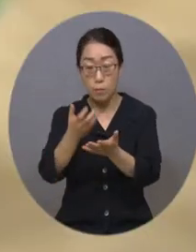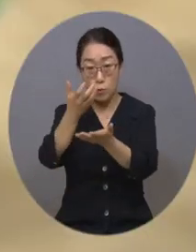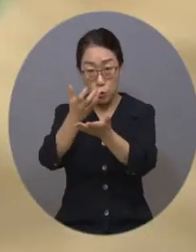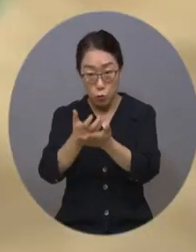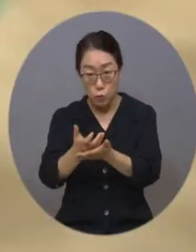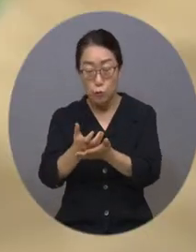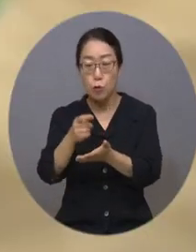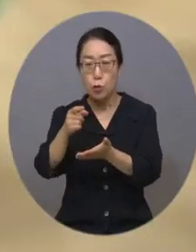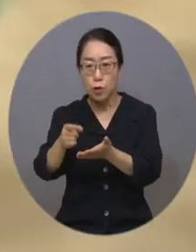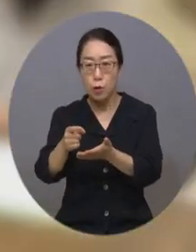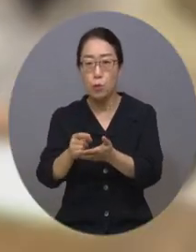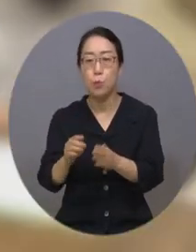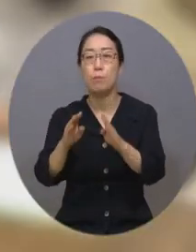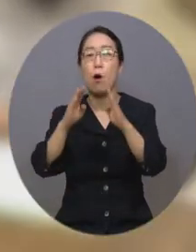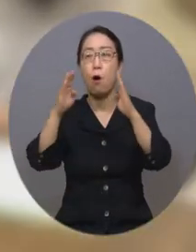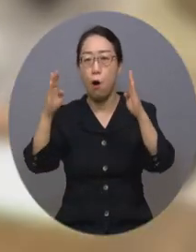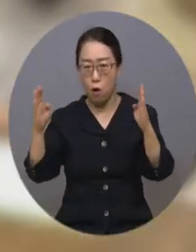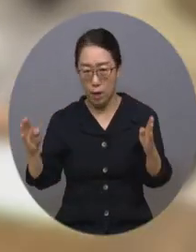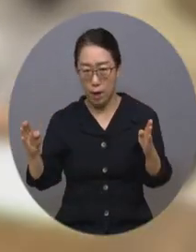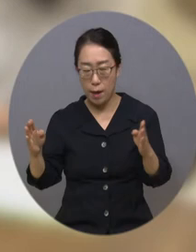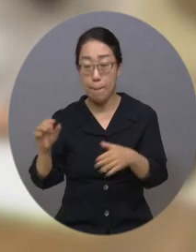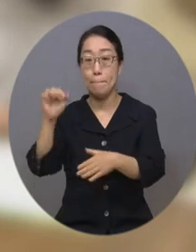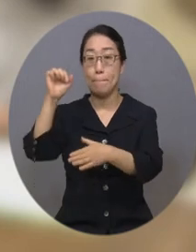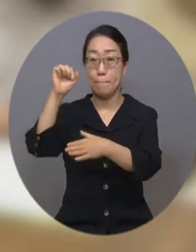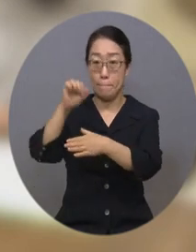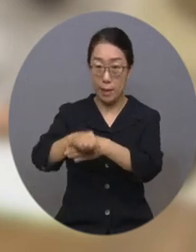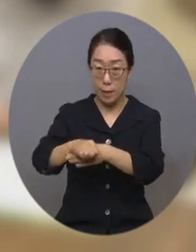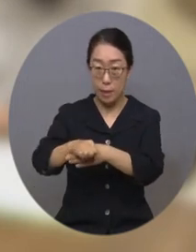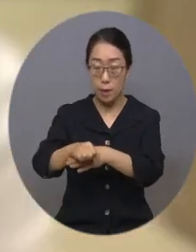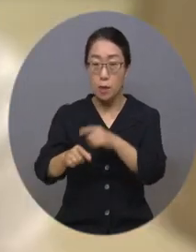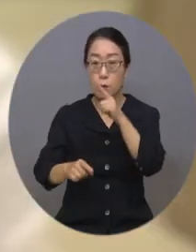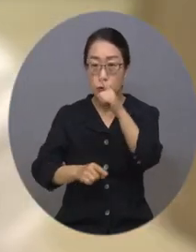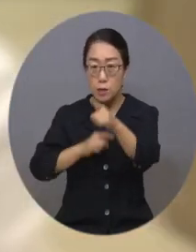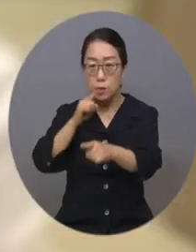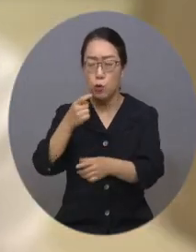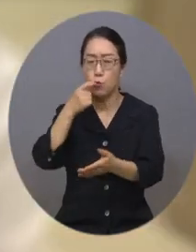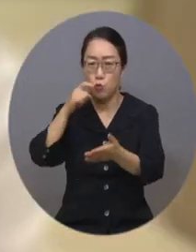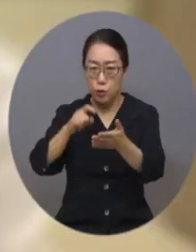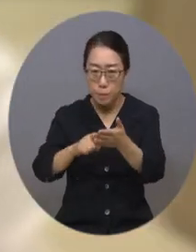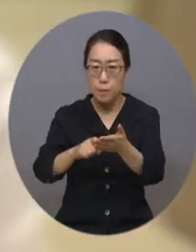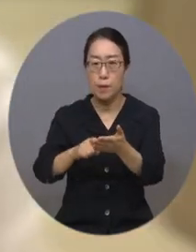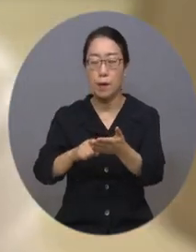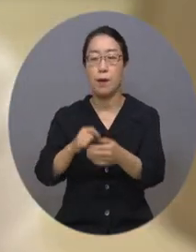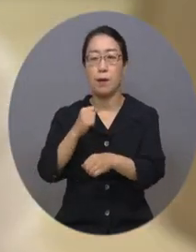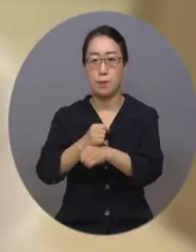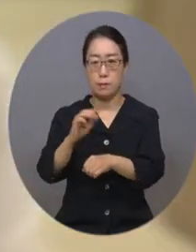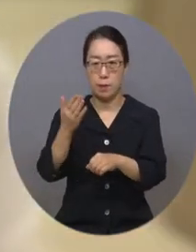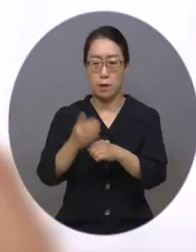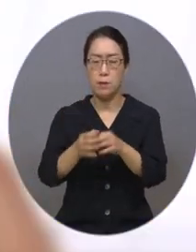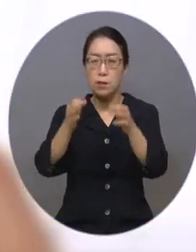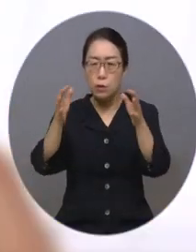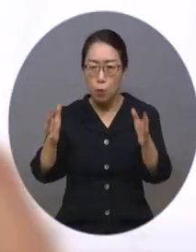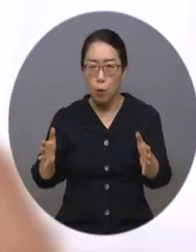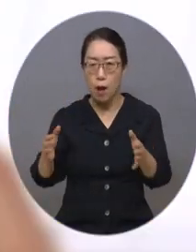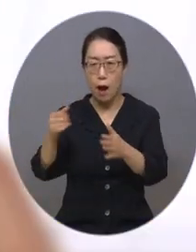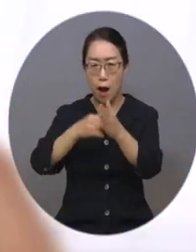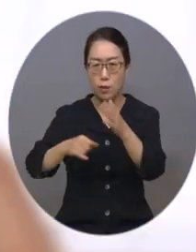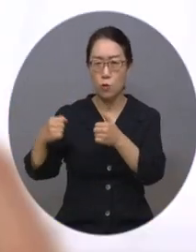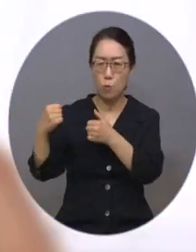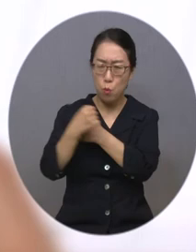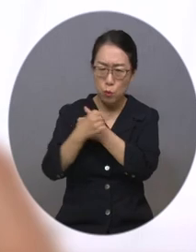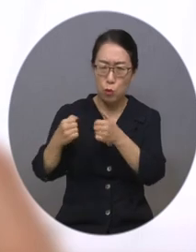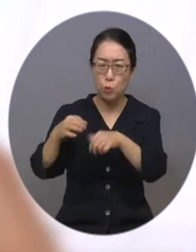대폭 완화해 등 초본 교부 제한 신청이 용이 하도록 했습니다 그동안 가정폭력